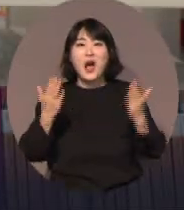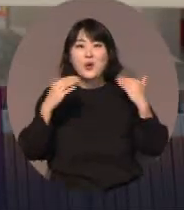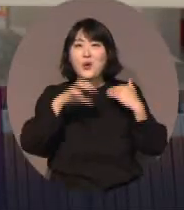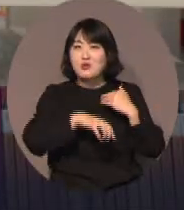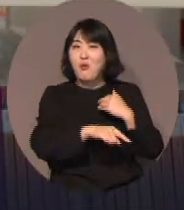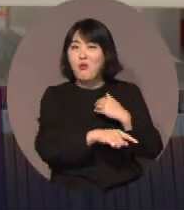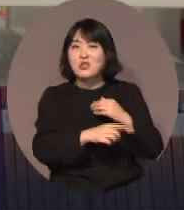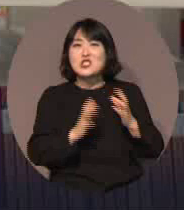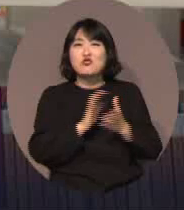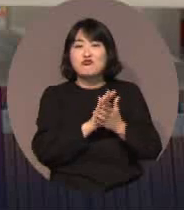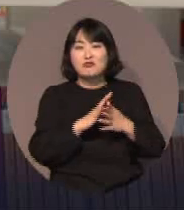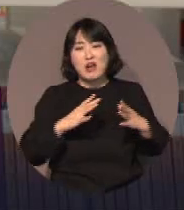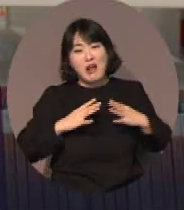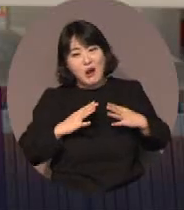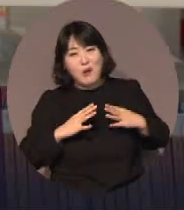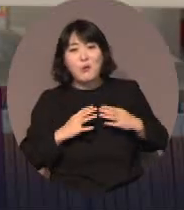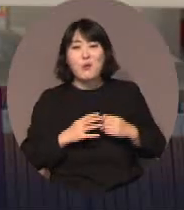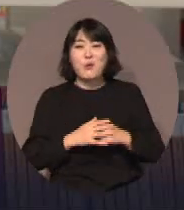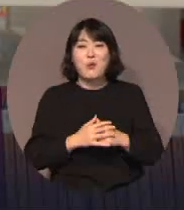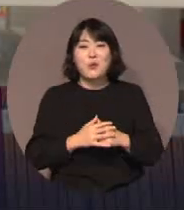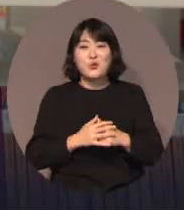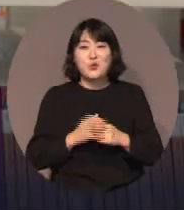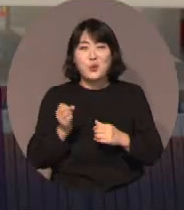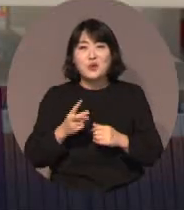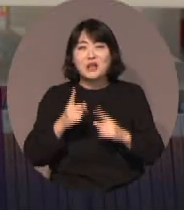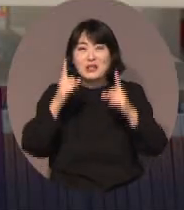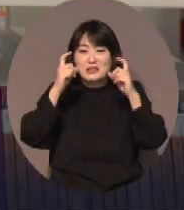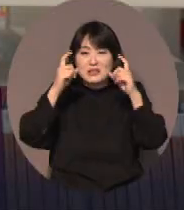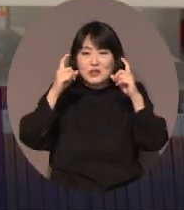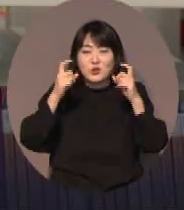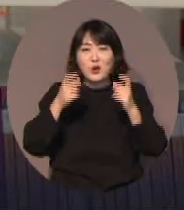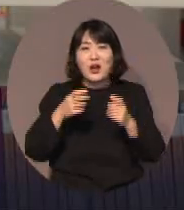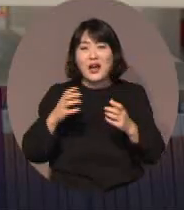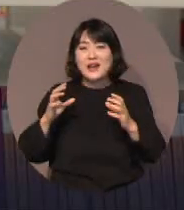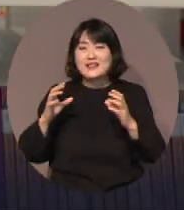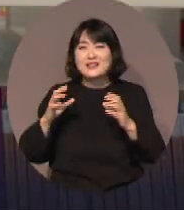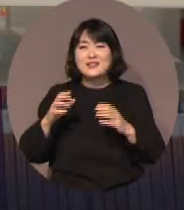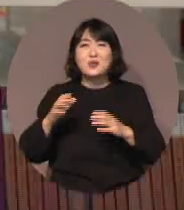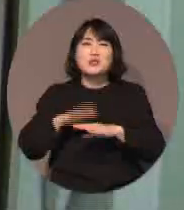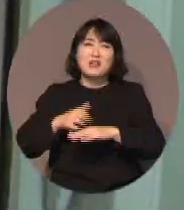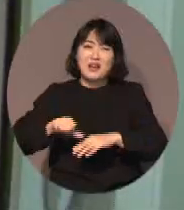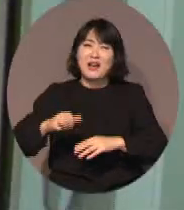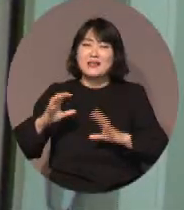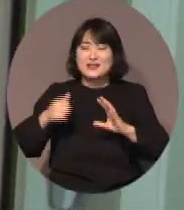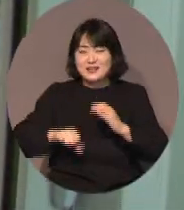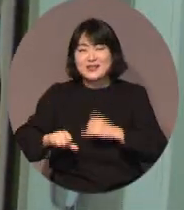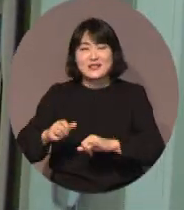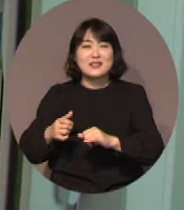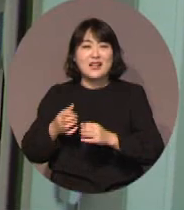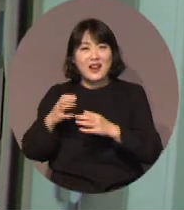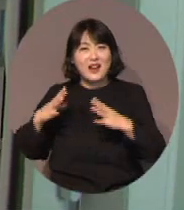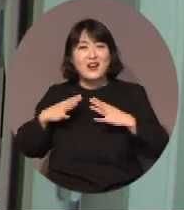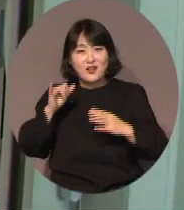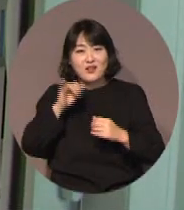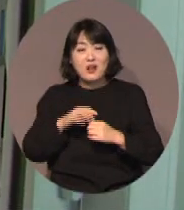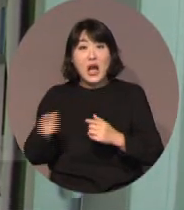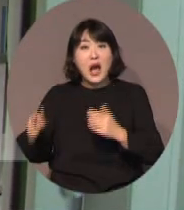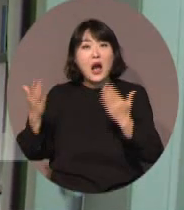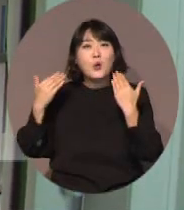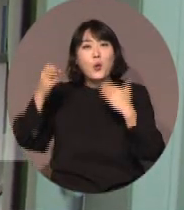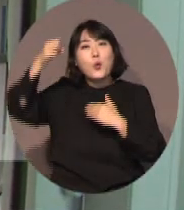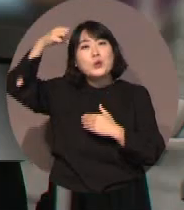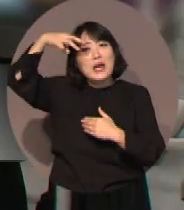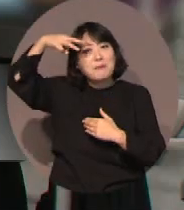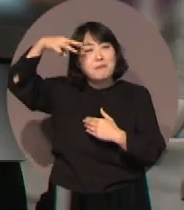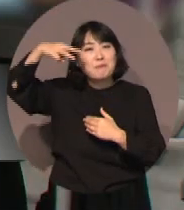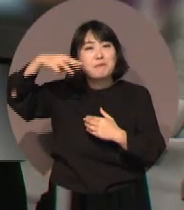이렇게 했다고 뭐 상장 받아온 것도 막 사진 찍어서 아이들한테 보여주고. 이들처럼 이 학교 고3